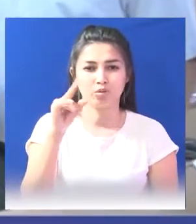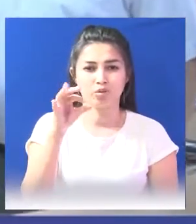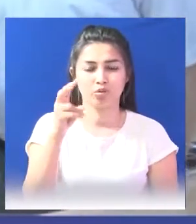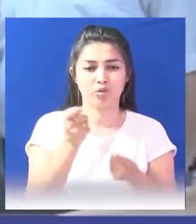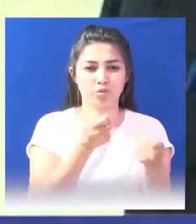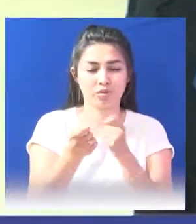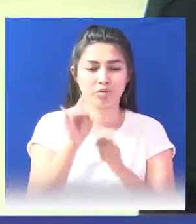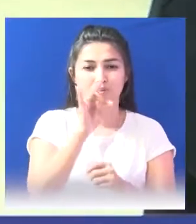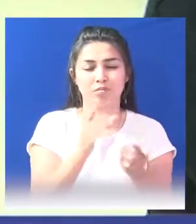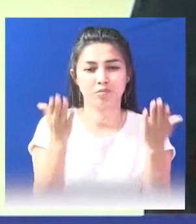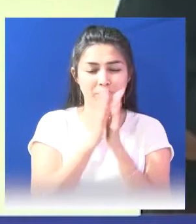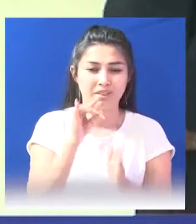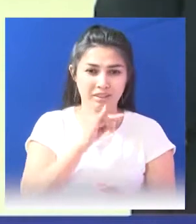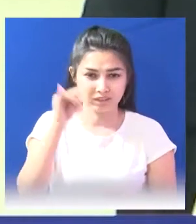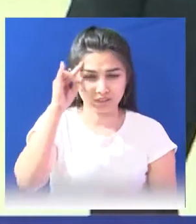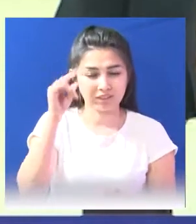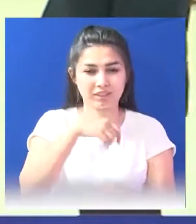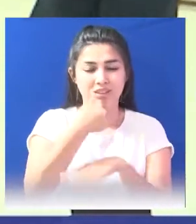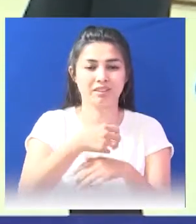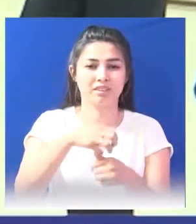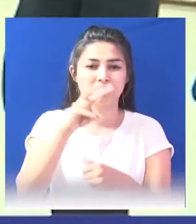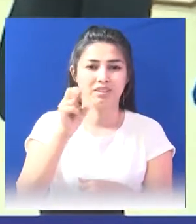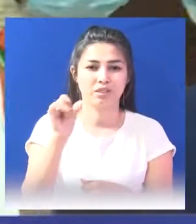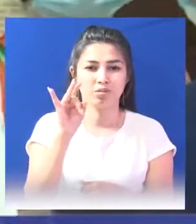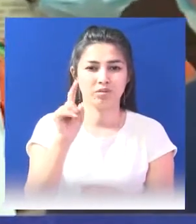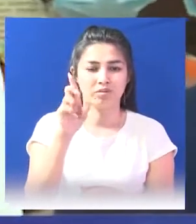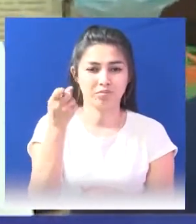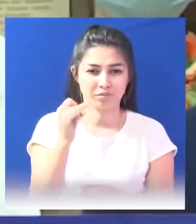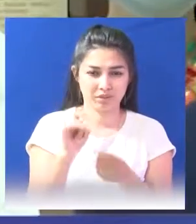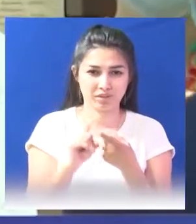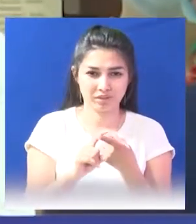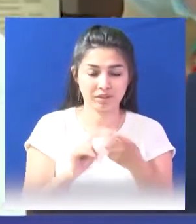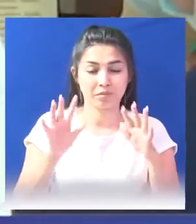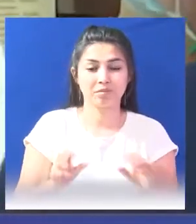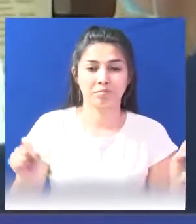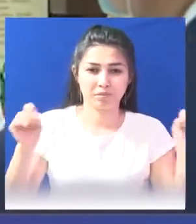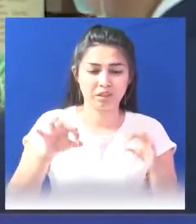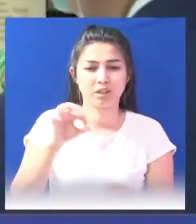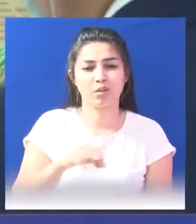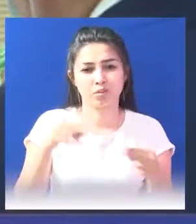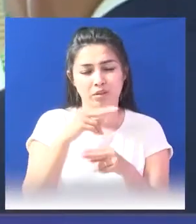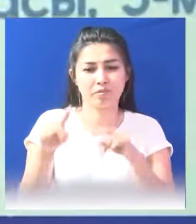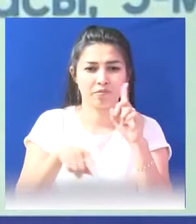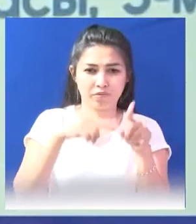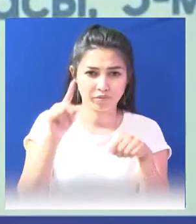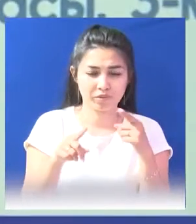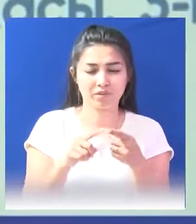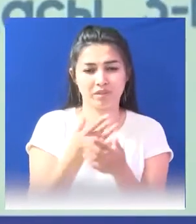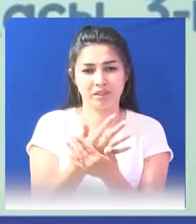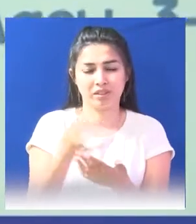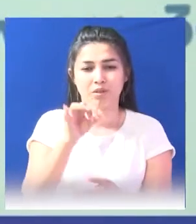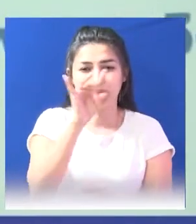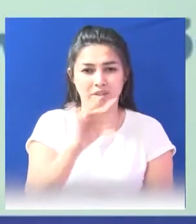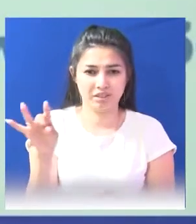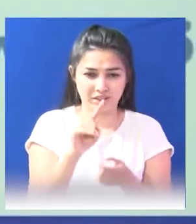управления мусульман Казахстана, верховным муфтием Наурызбаем Хажы Таганулы. На встрече речь шла о вопросах, возникающих в